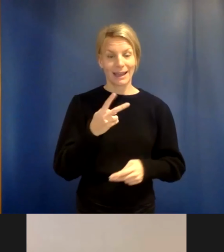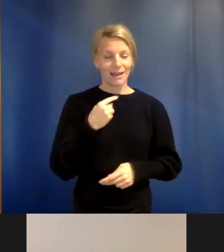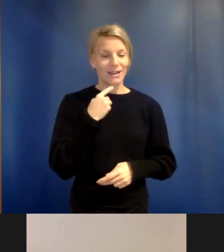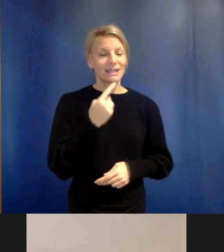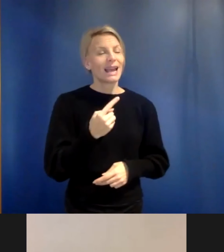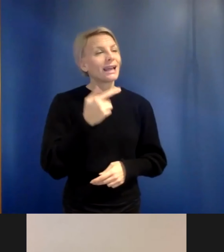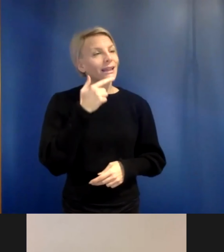nu. Tack, skriver nu. Tack. Tack.